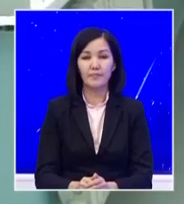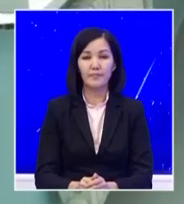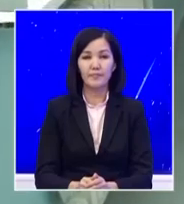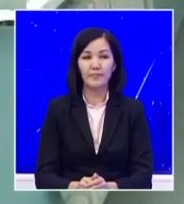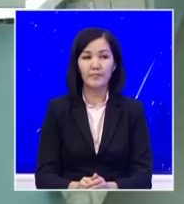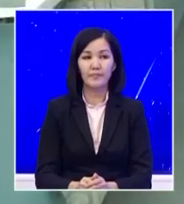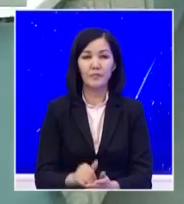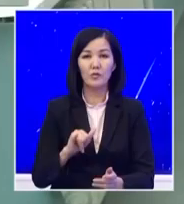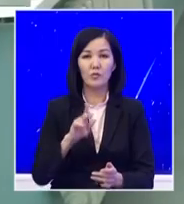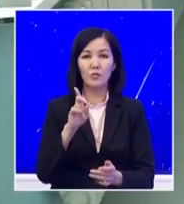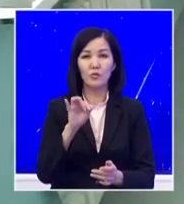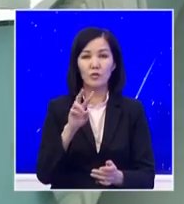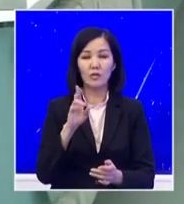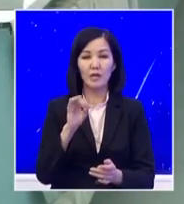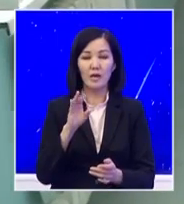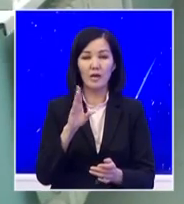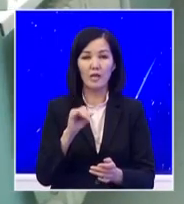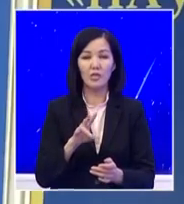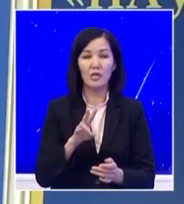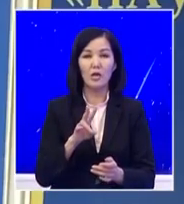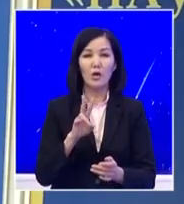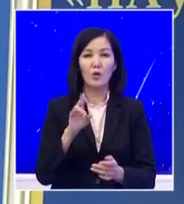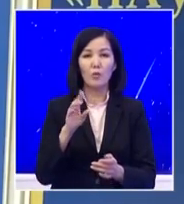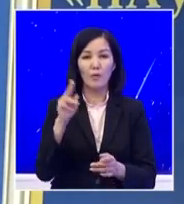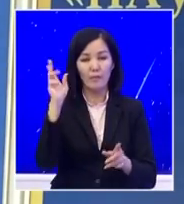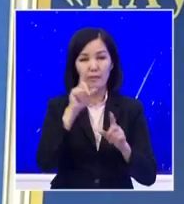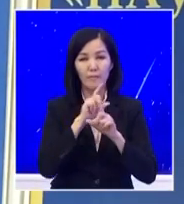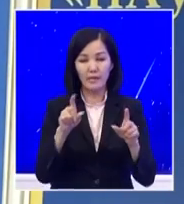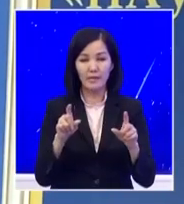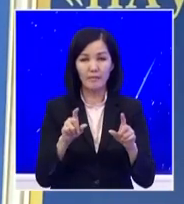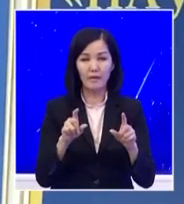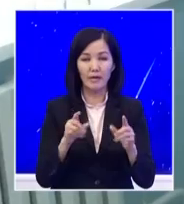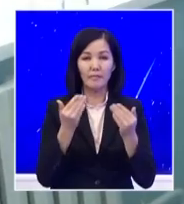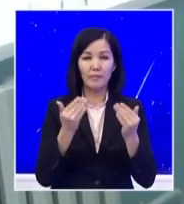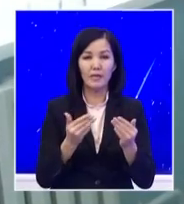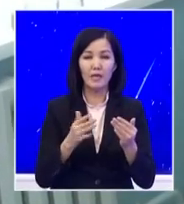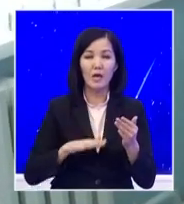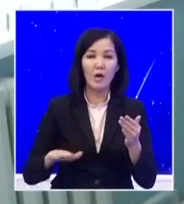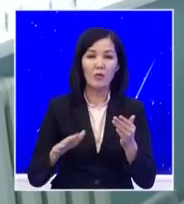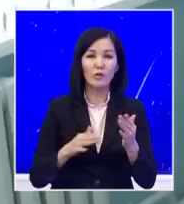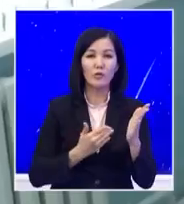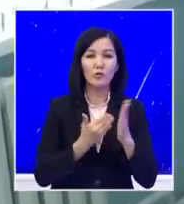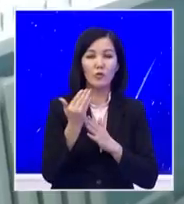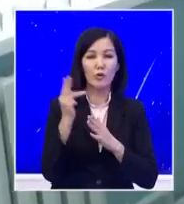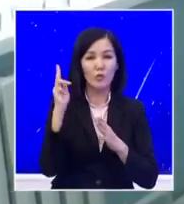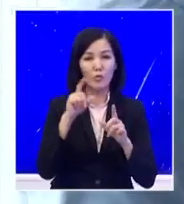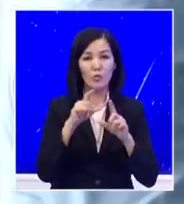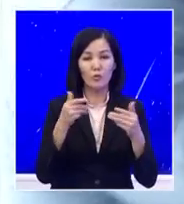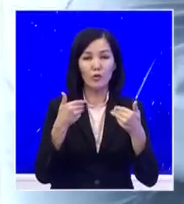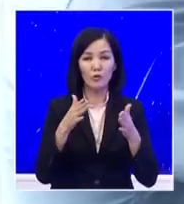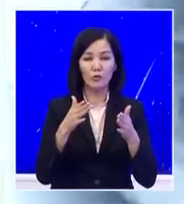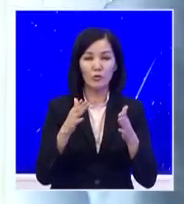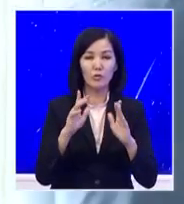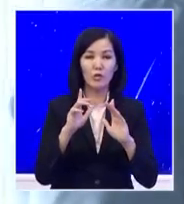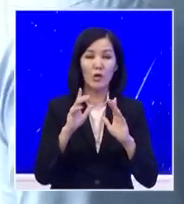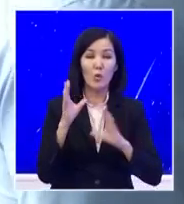Бұл Ұзынағаш ауылындағы Наурызбай Батыр Құтпанбетұлы атындағы орта мектеп. Биыл аудан бойынша жоғары оқу орындарына түскісі келетін